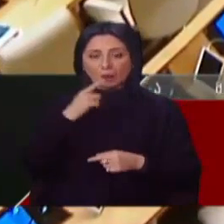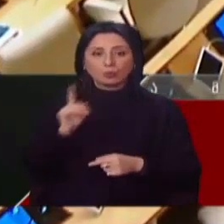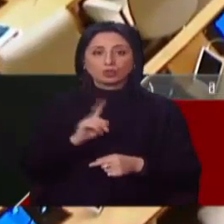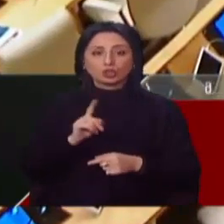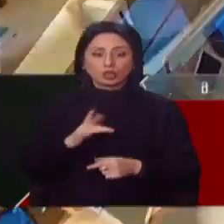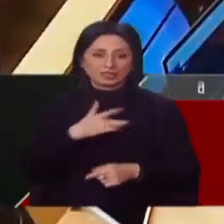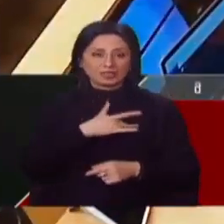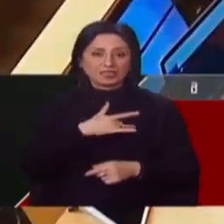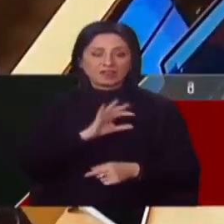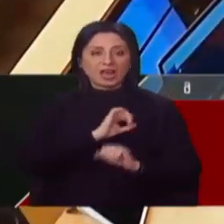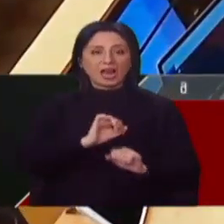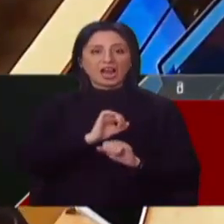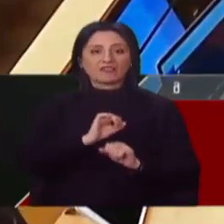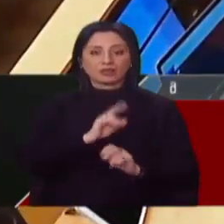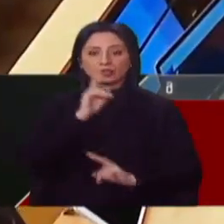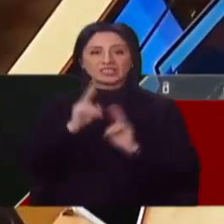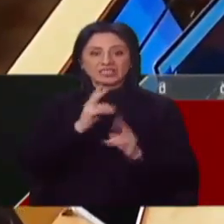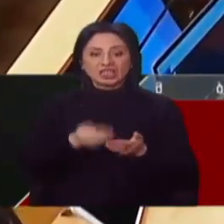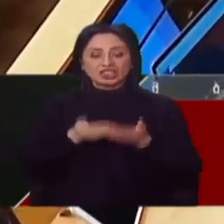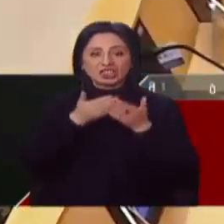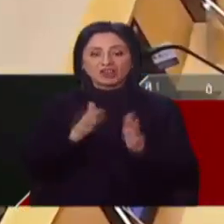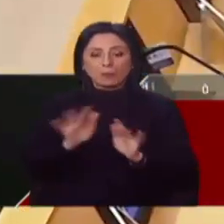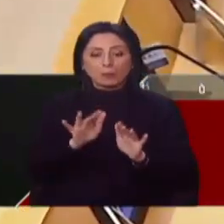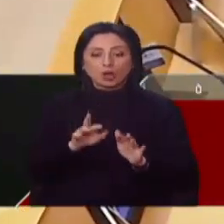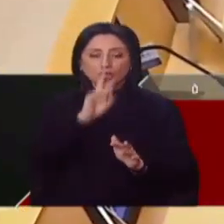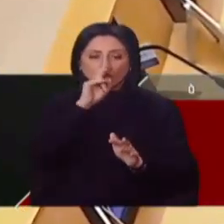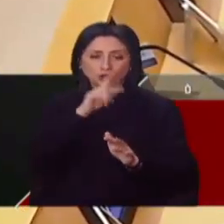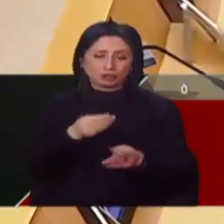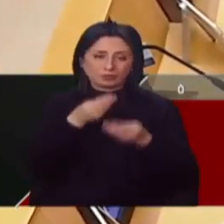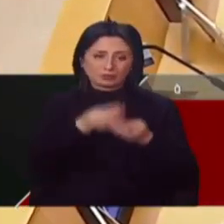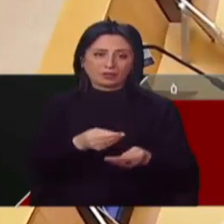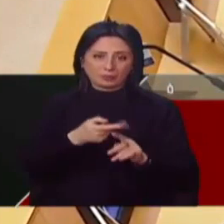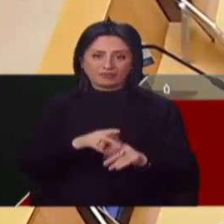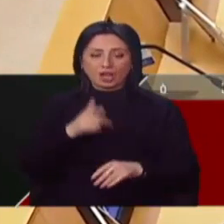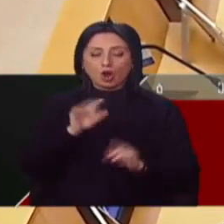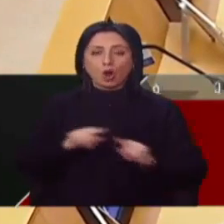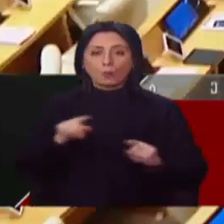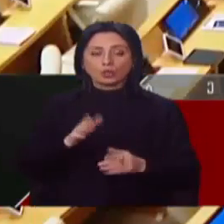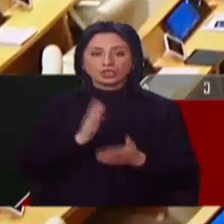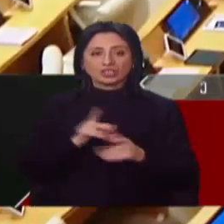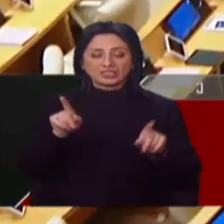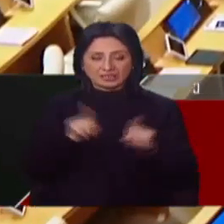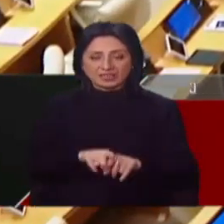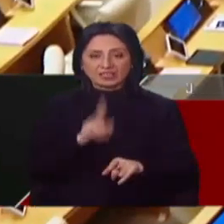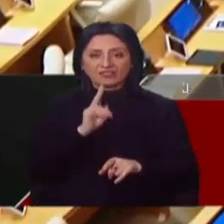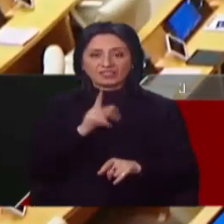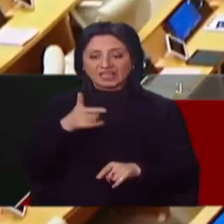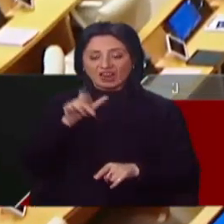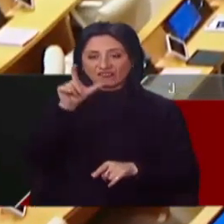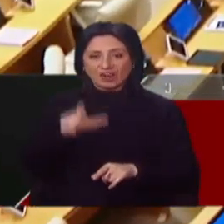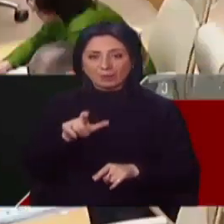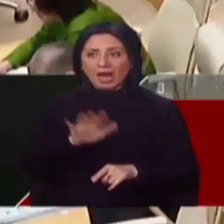რომ სავარაუდოდ ადვოკატებმა საჩივრის წარდგენისას პროცედურული ხარვეზები დაუშვეს. ოპოზიციაში არიან ისეთებიც, ვინც